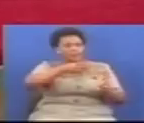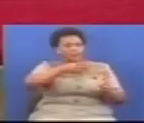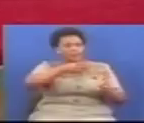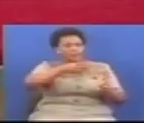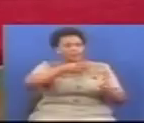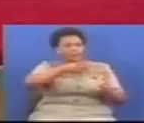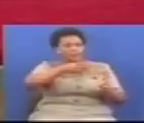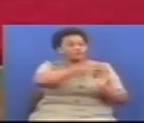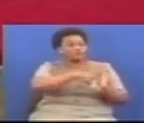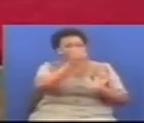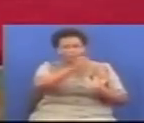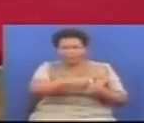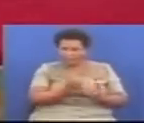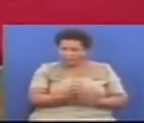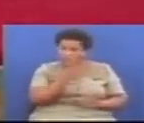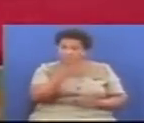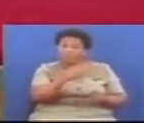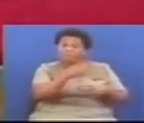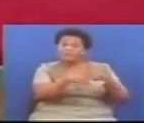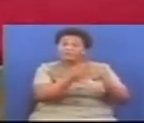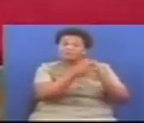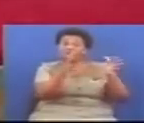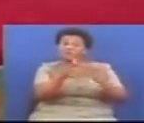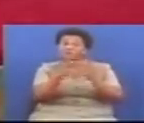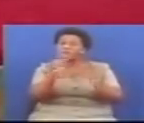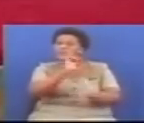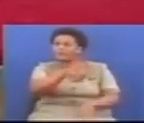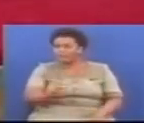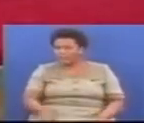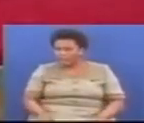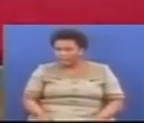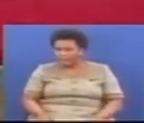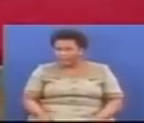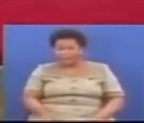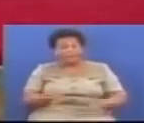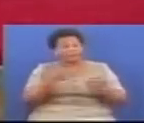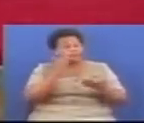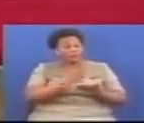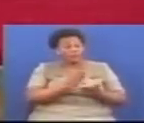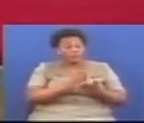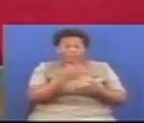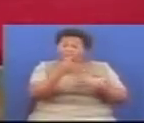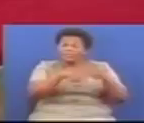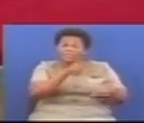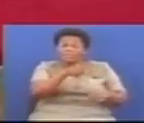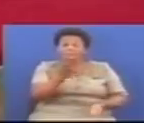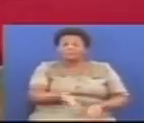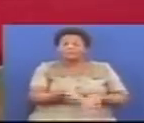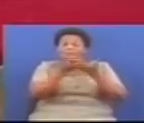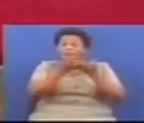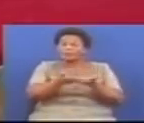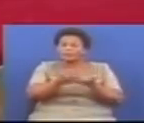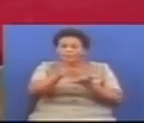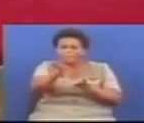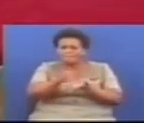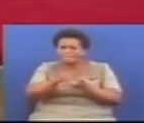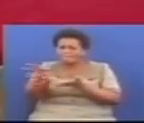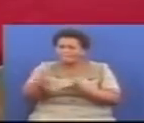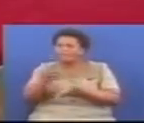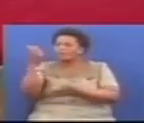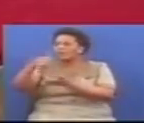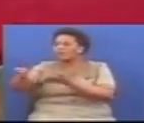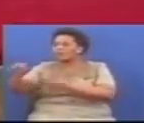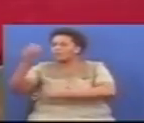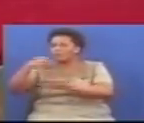ukapata fedha katika eneo lile na vyanzo vingine ukibuni bila kunyanyasa wananchi, wataongezewa posho. Kwa sasa halmashauri itaendelea kulipa kwa kadri inavyoweza,